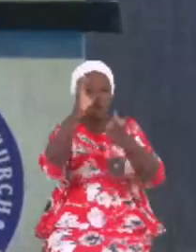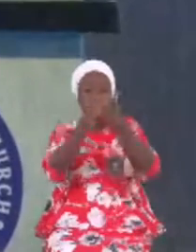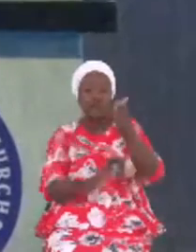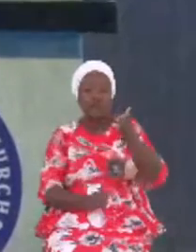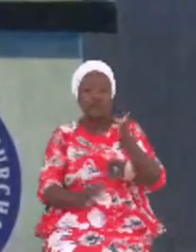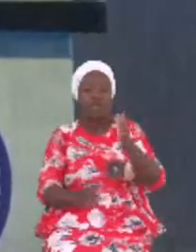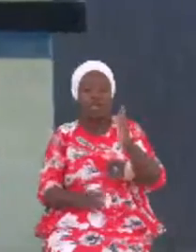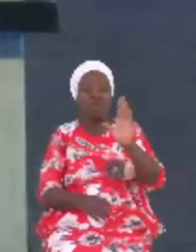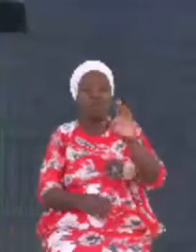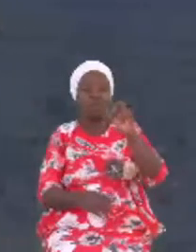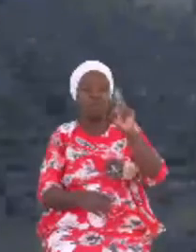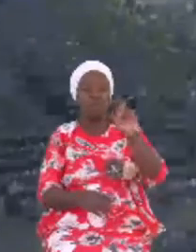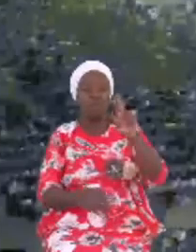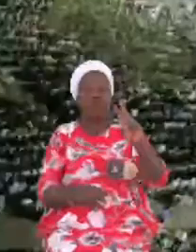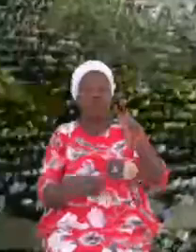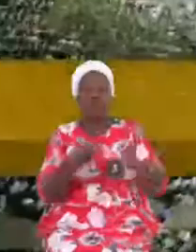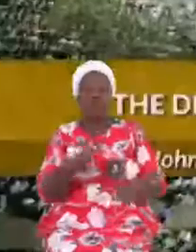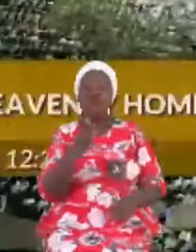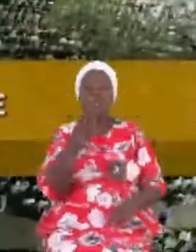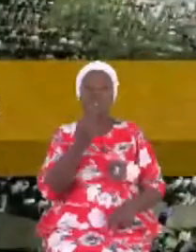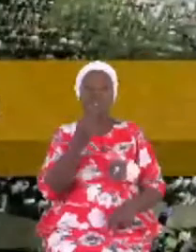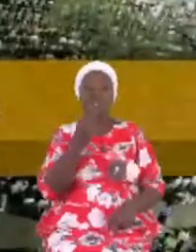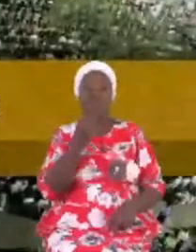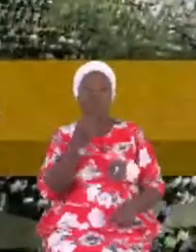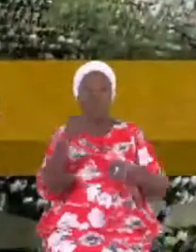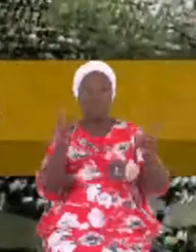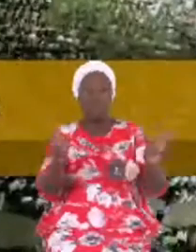Chapitre 12 des Hébreux. Hébreux 12,